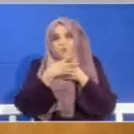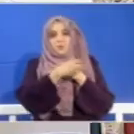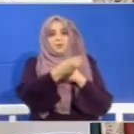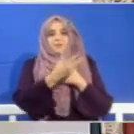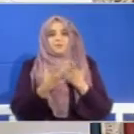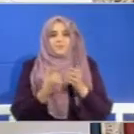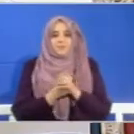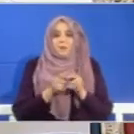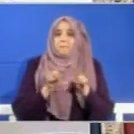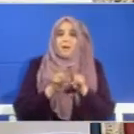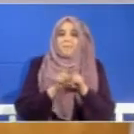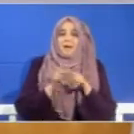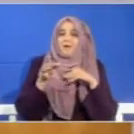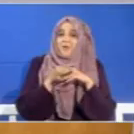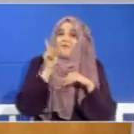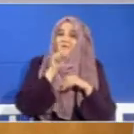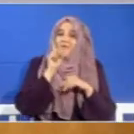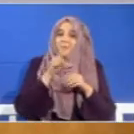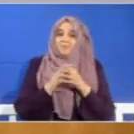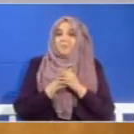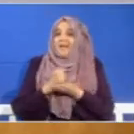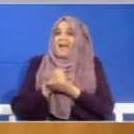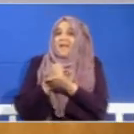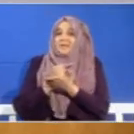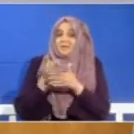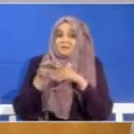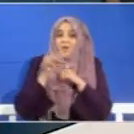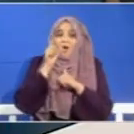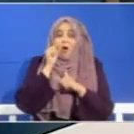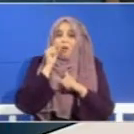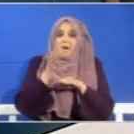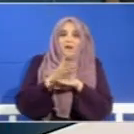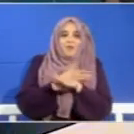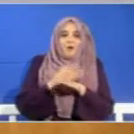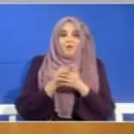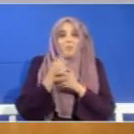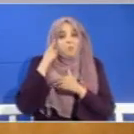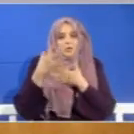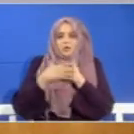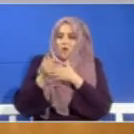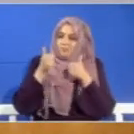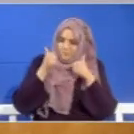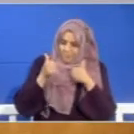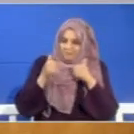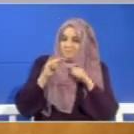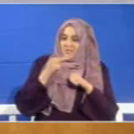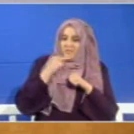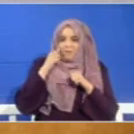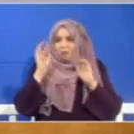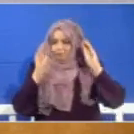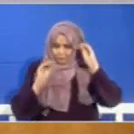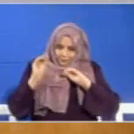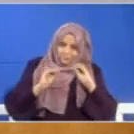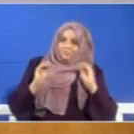ضمن الزوجات الصالحات معينات لأزواجهن قبل الخروج حتى يخرج في مظهر جميل، يعني جميل